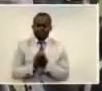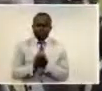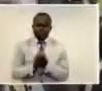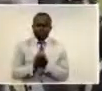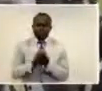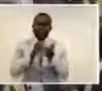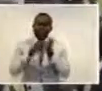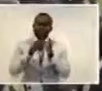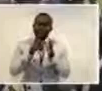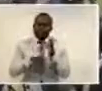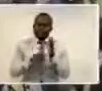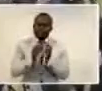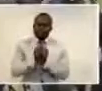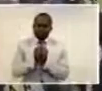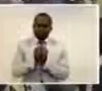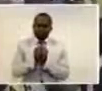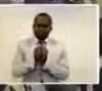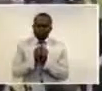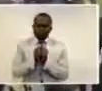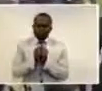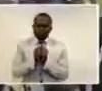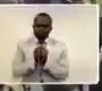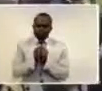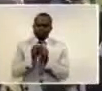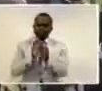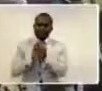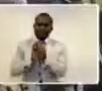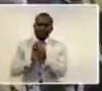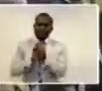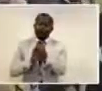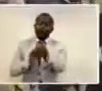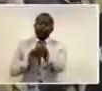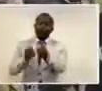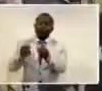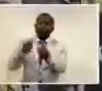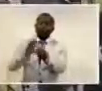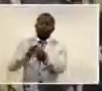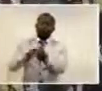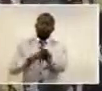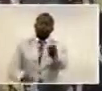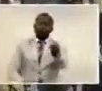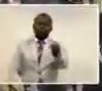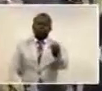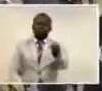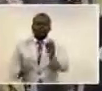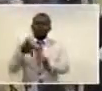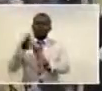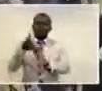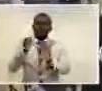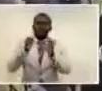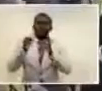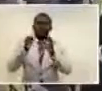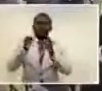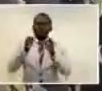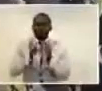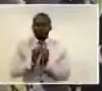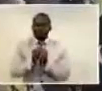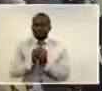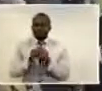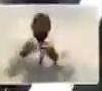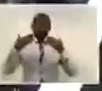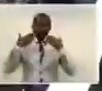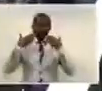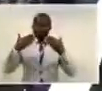bivuze iki dore mikoro bayikuzaniye aho ngaho tugirire vuba murakoze